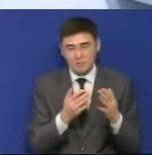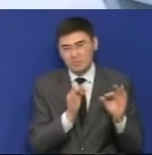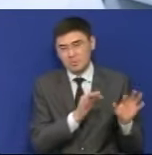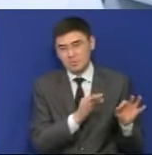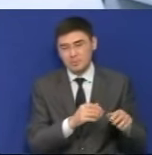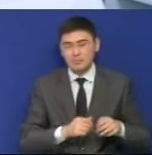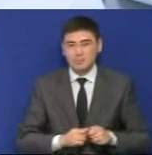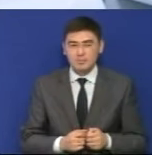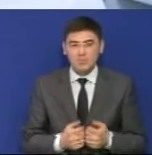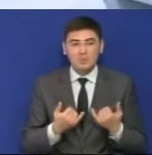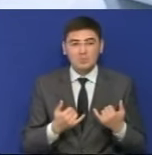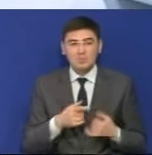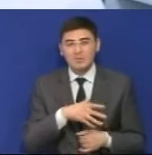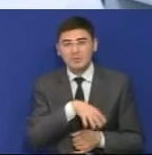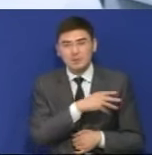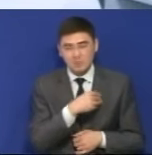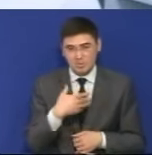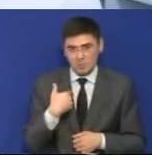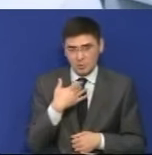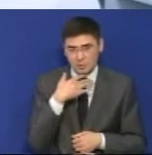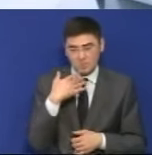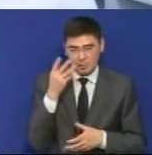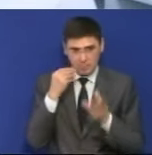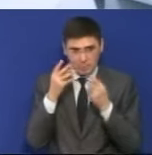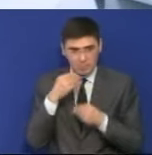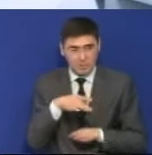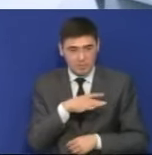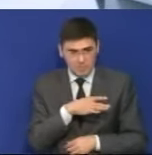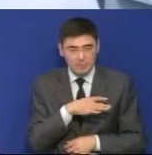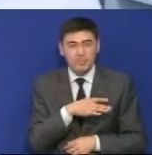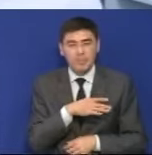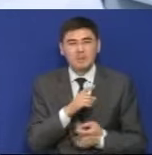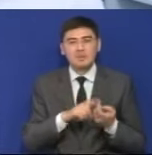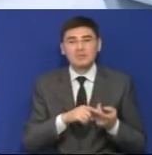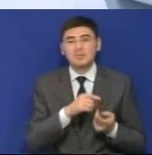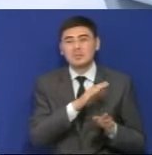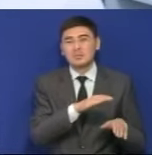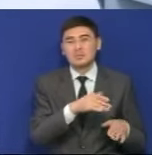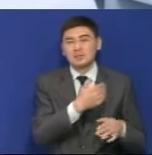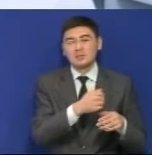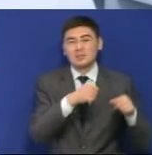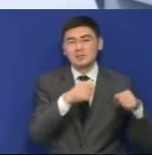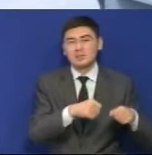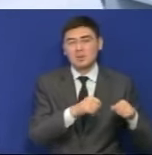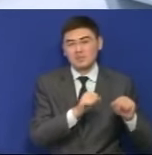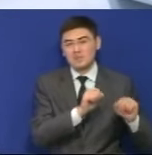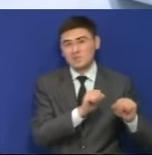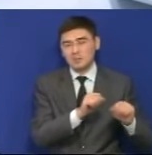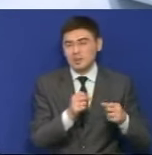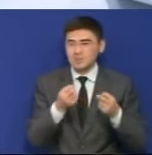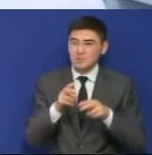было очень много полезной информации. На сегодняшнем нашем заседании по Совету защиты прав детей мы пригласили